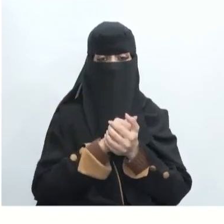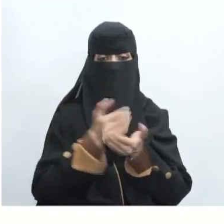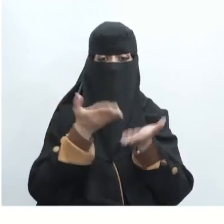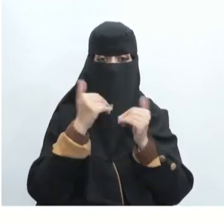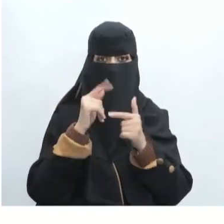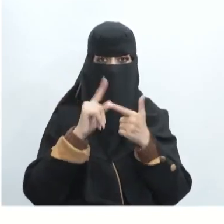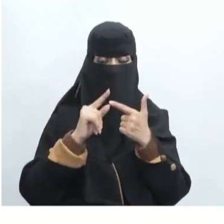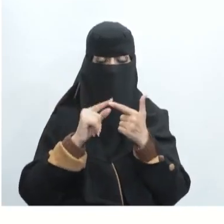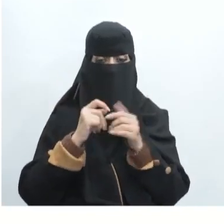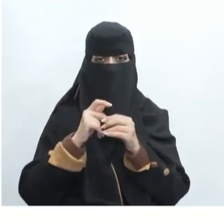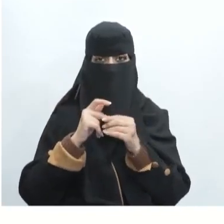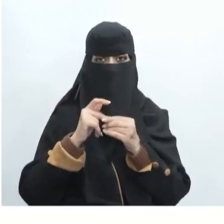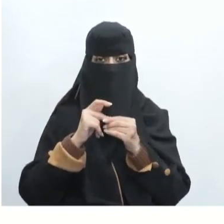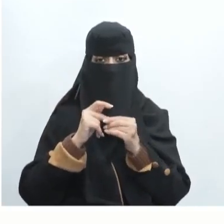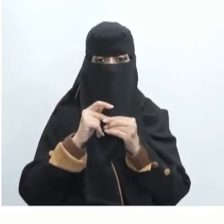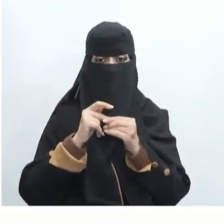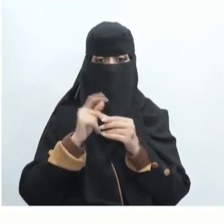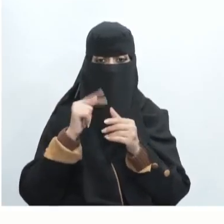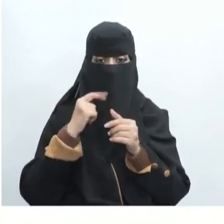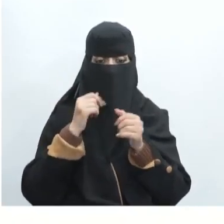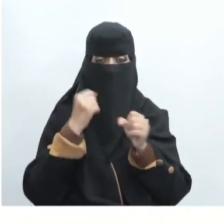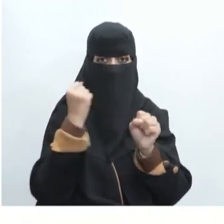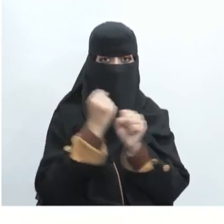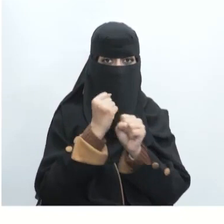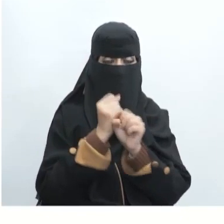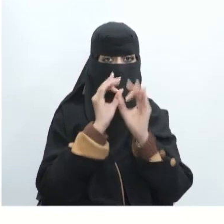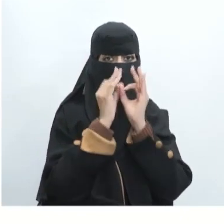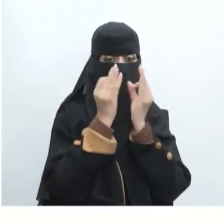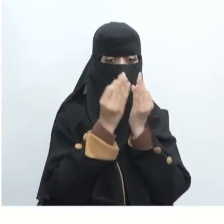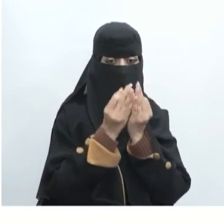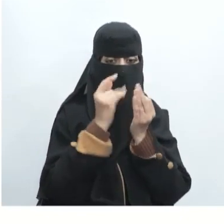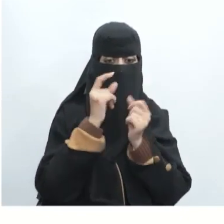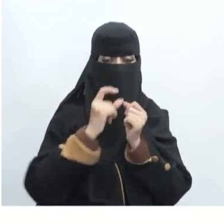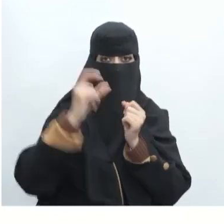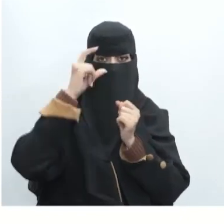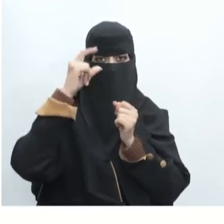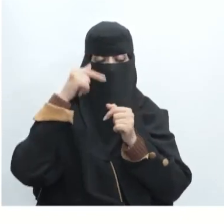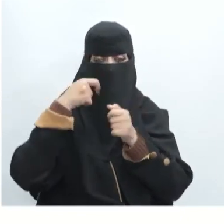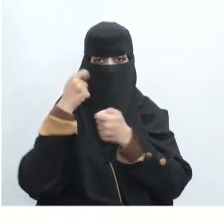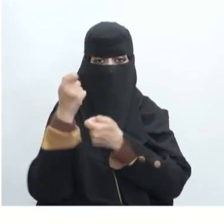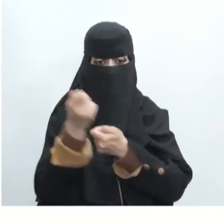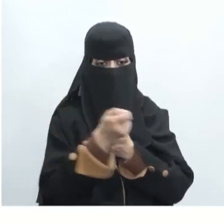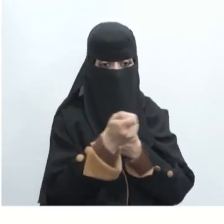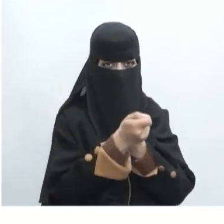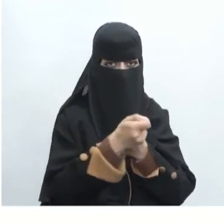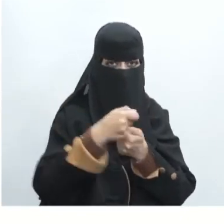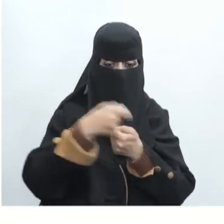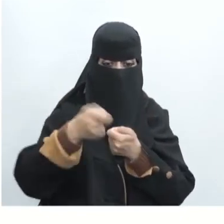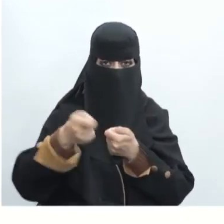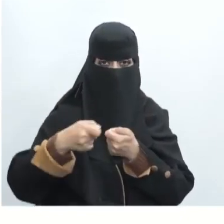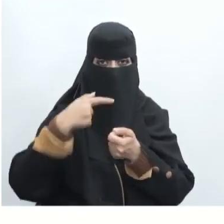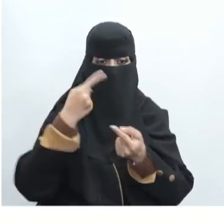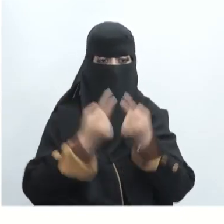ايضا ابناء وبنات الطلاب من العوامل انشغال المجتمعات الاسلاميه بالرعي